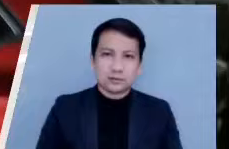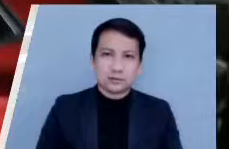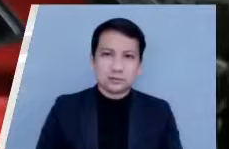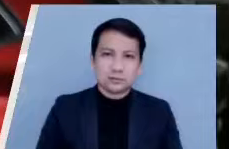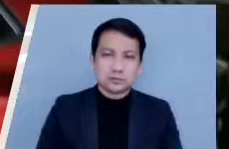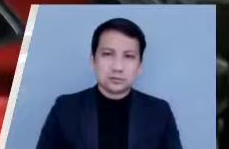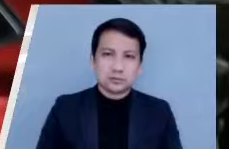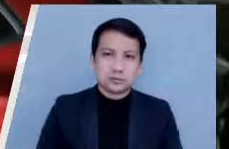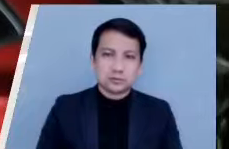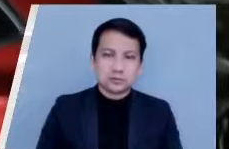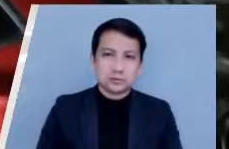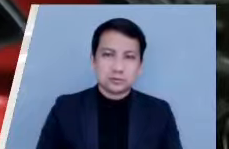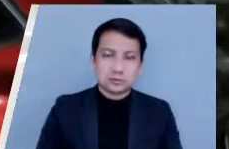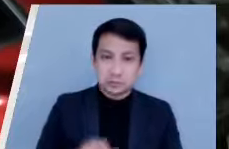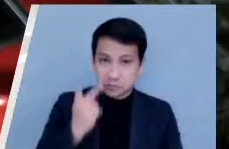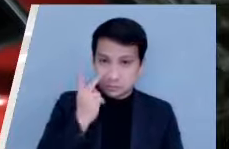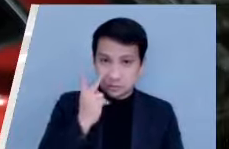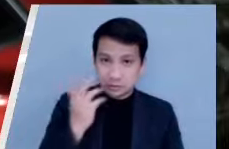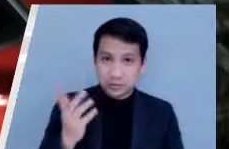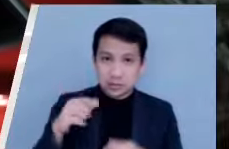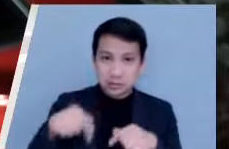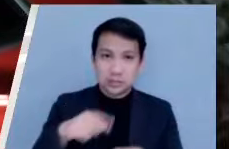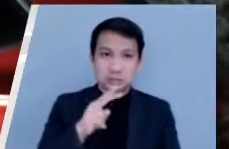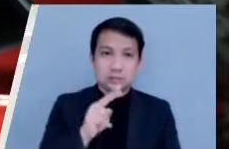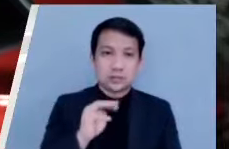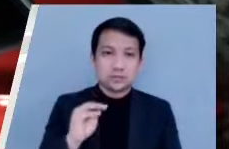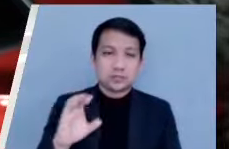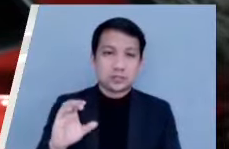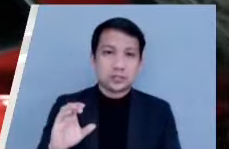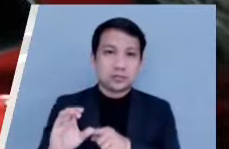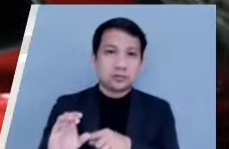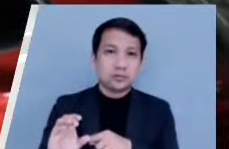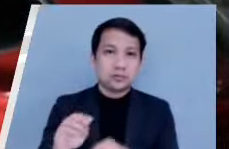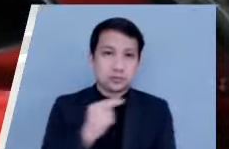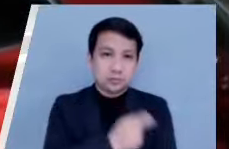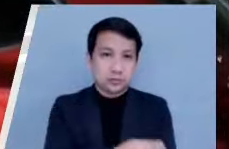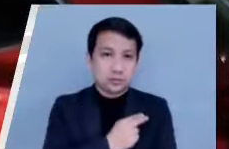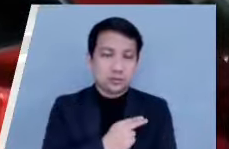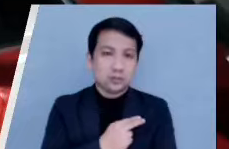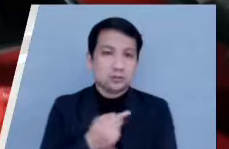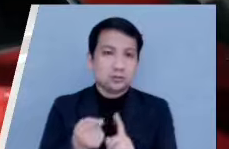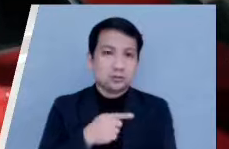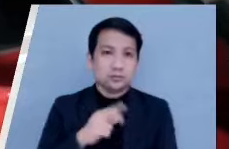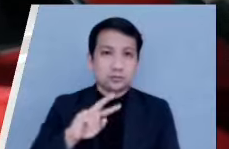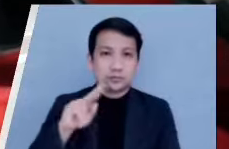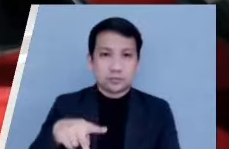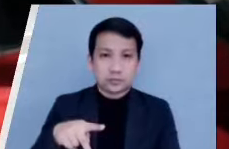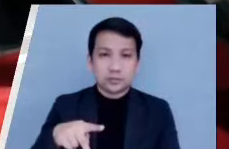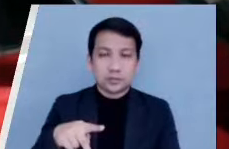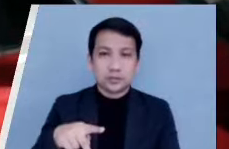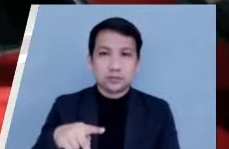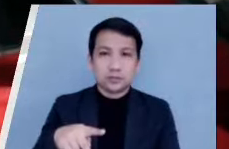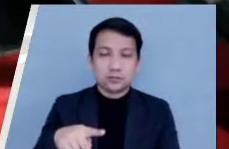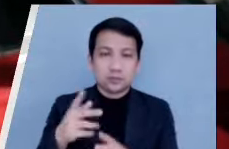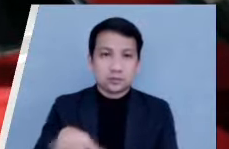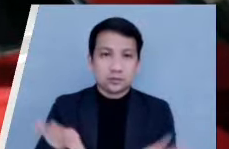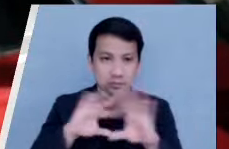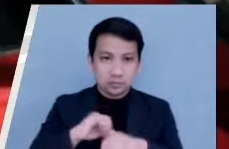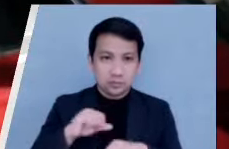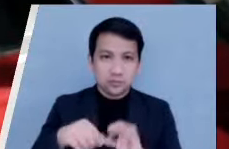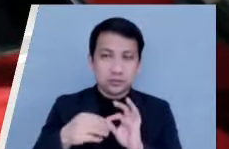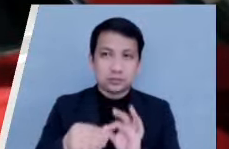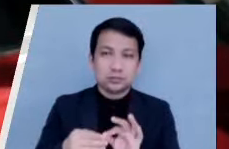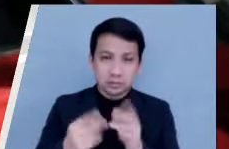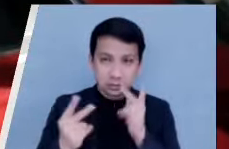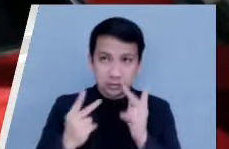Mel, namamataan pa rin natin dito sa VMMC yung ilan sa mga tauhan ng VPSG. Kaya naman inaasahang matapos dumalo doon sa pagdinig sa